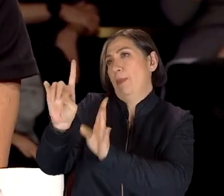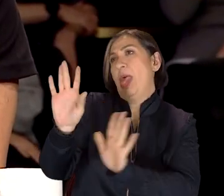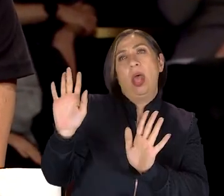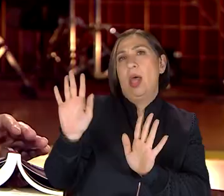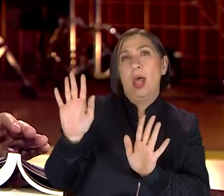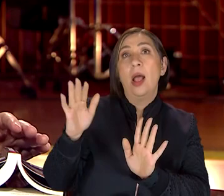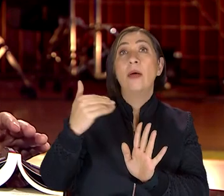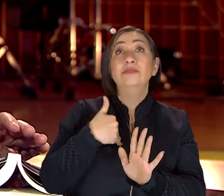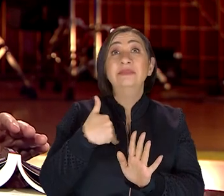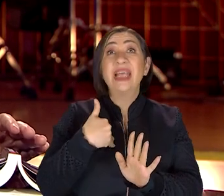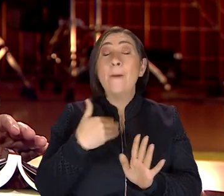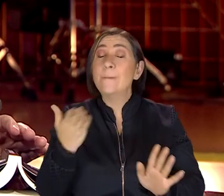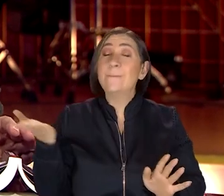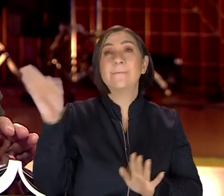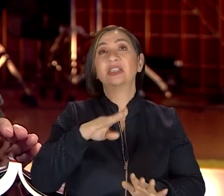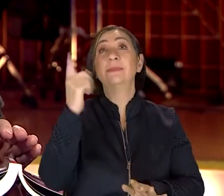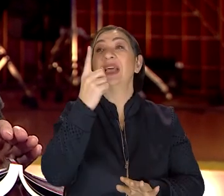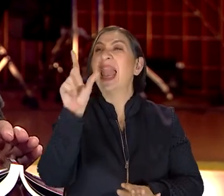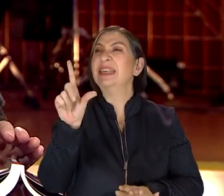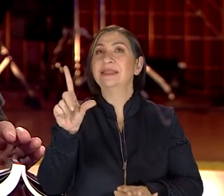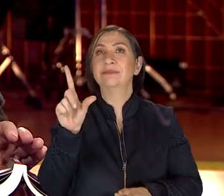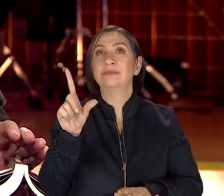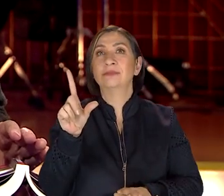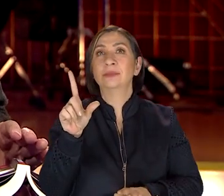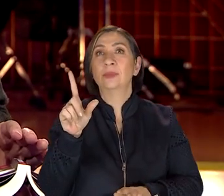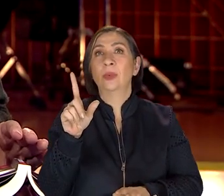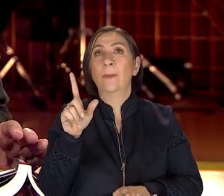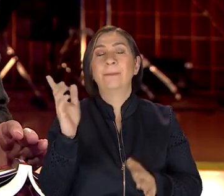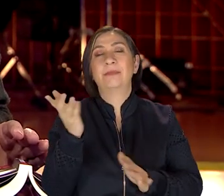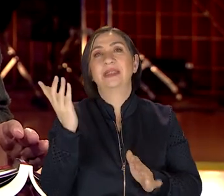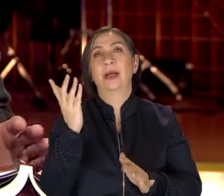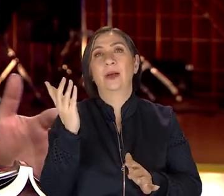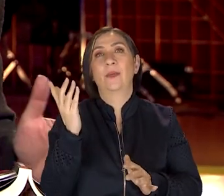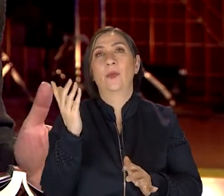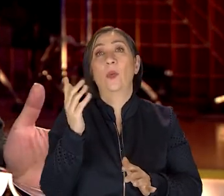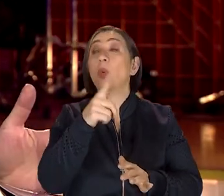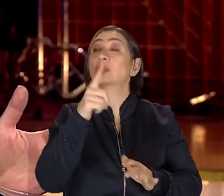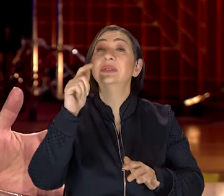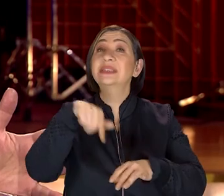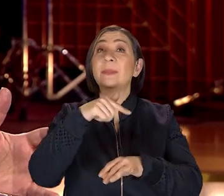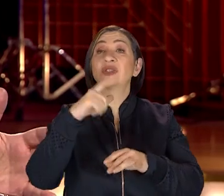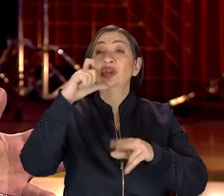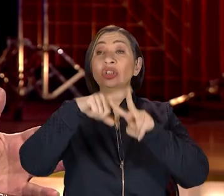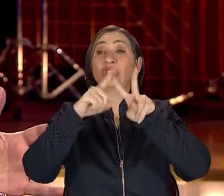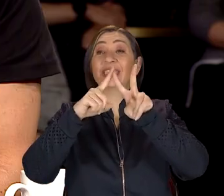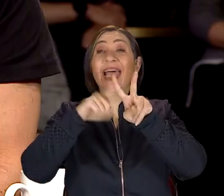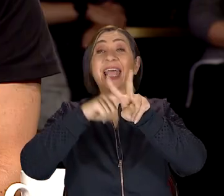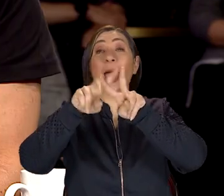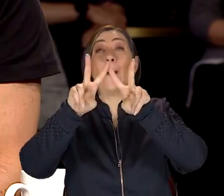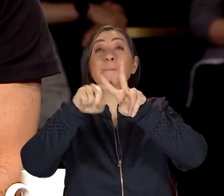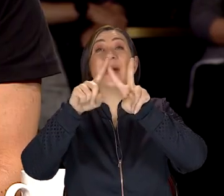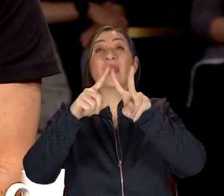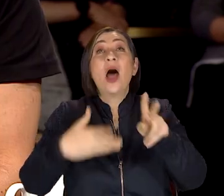ve bize başka bir şey gerekiyordu. Mesela o günlerde bir Can Yaman